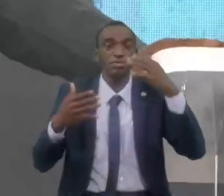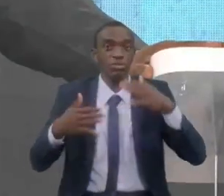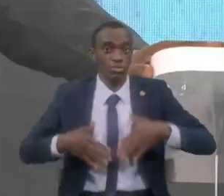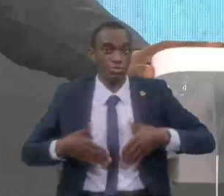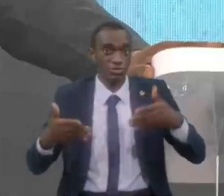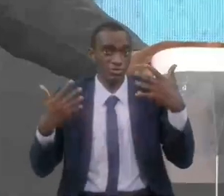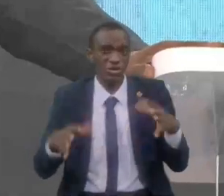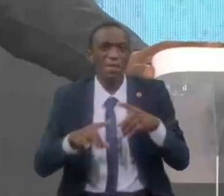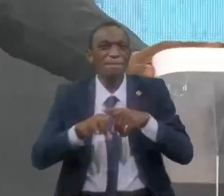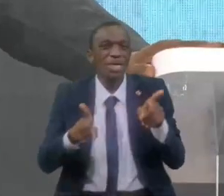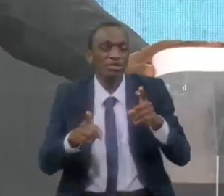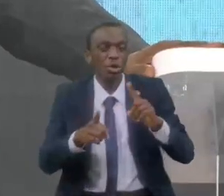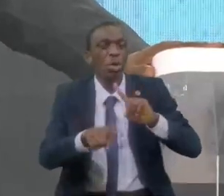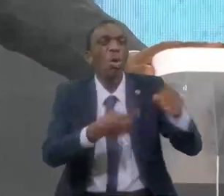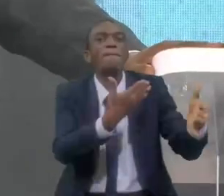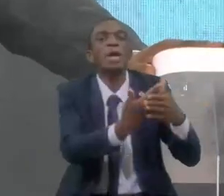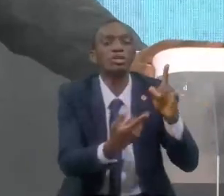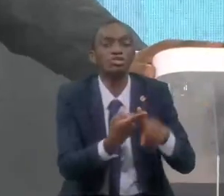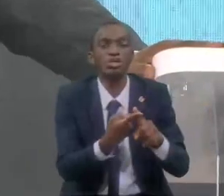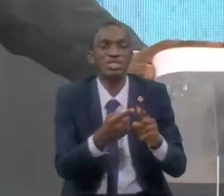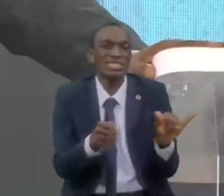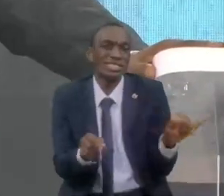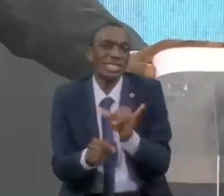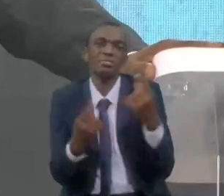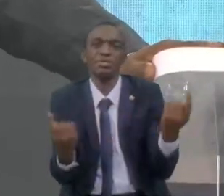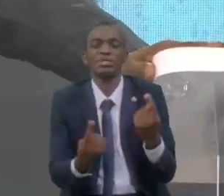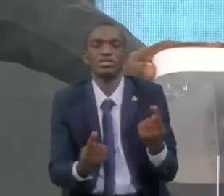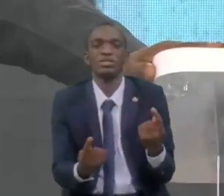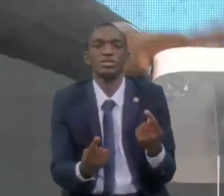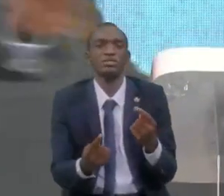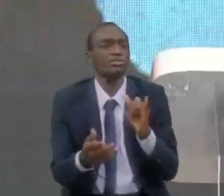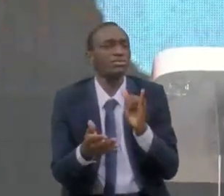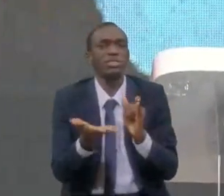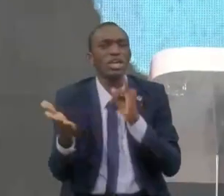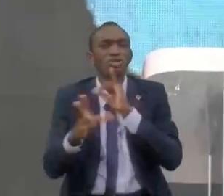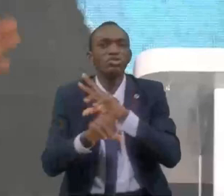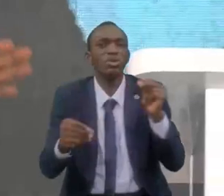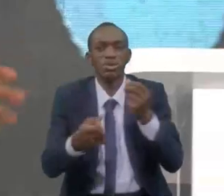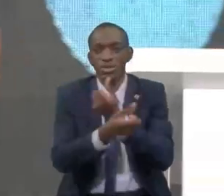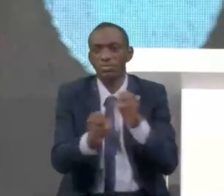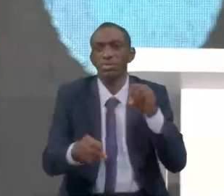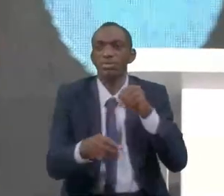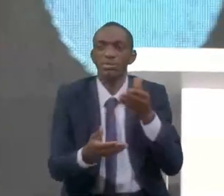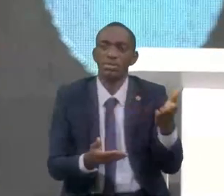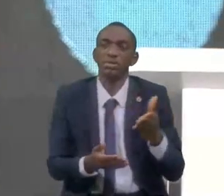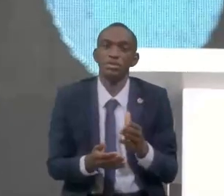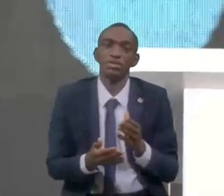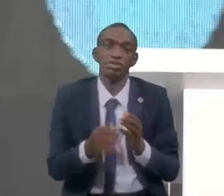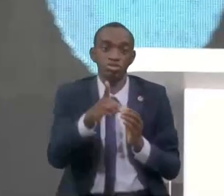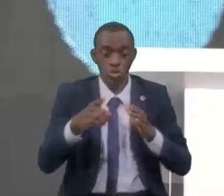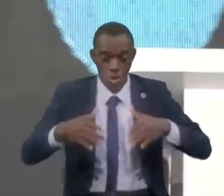à cette chose-là, à cette chose pécheresse. Il n'y a pas de salut là-bas. Tu confesses,